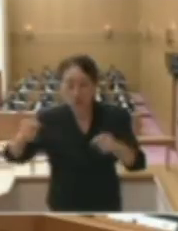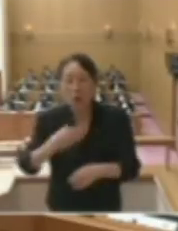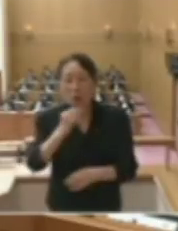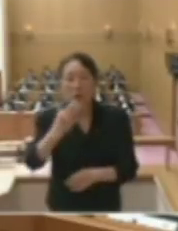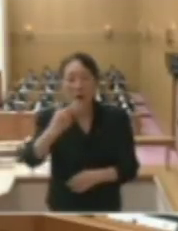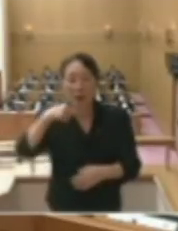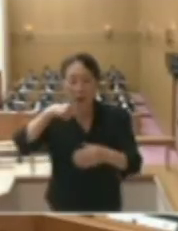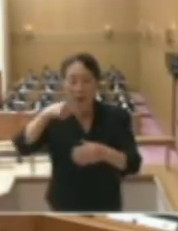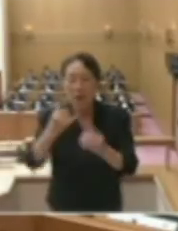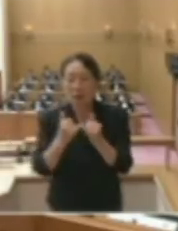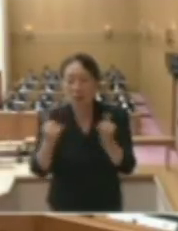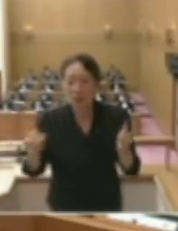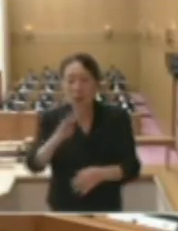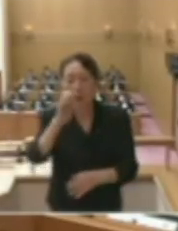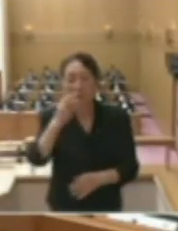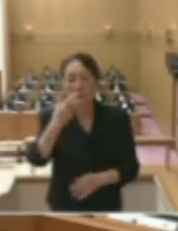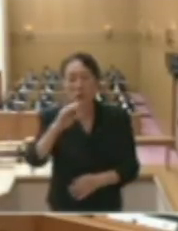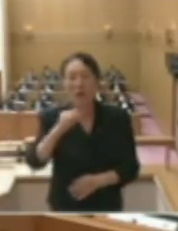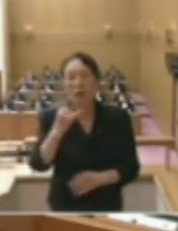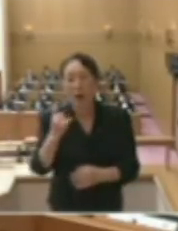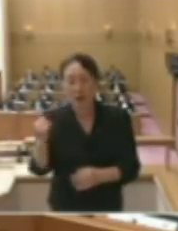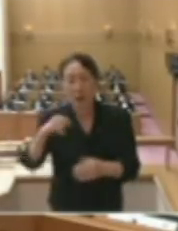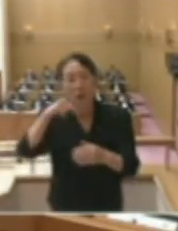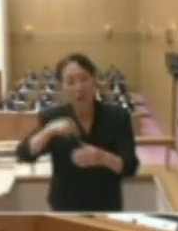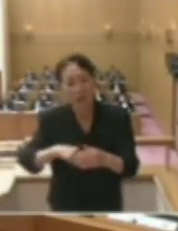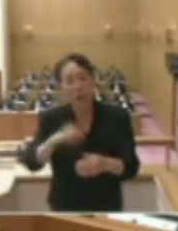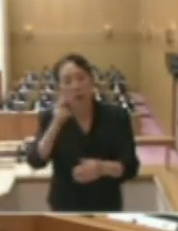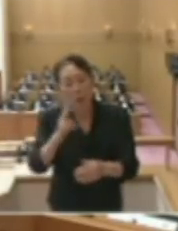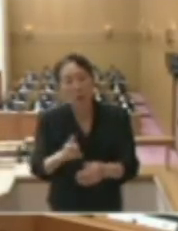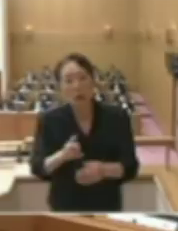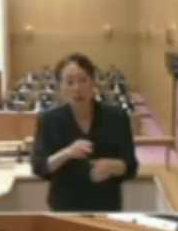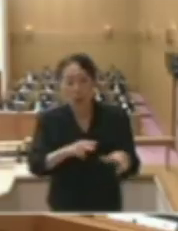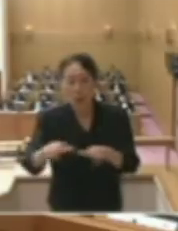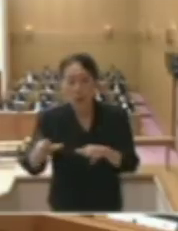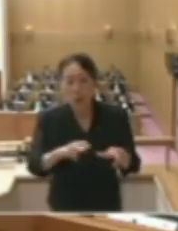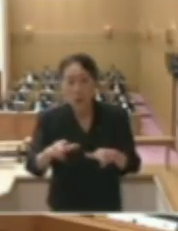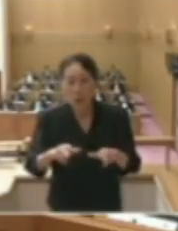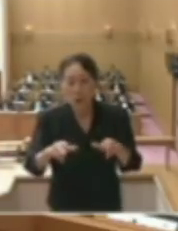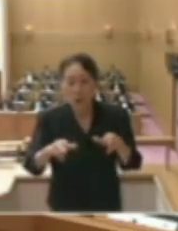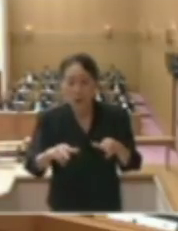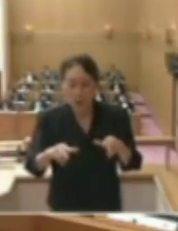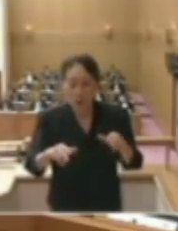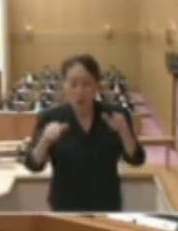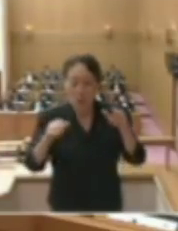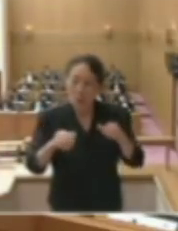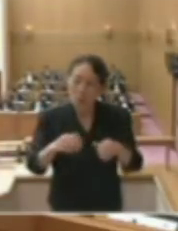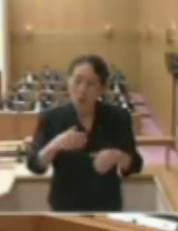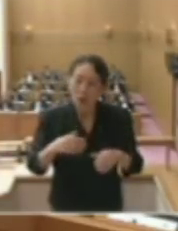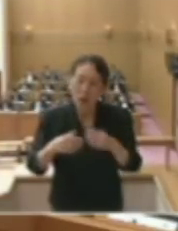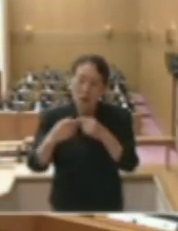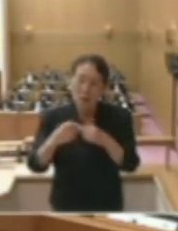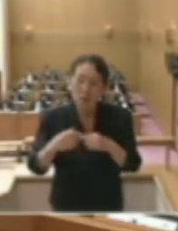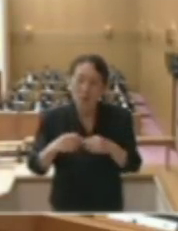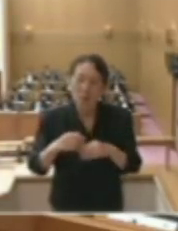でも、特定の団体に、このような行政の番犬属しているような人間たちの、そういうところしか